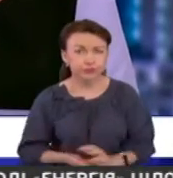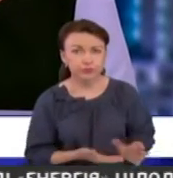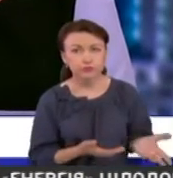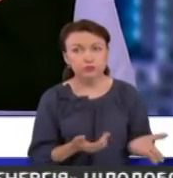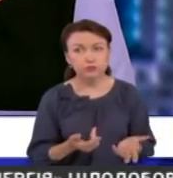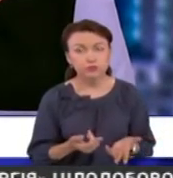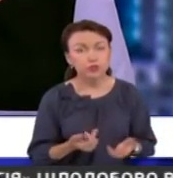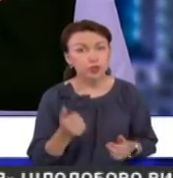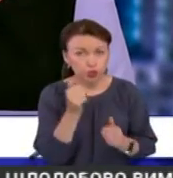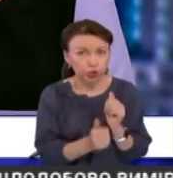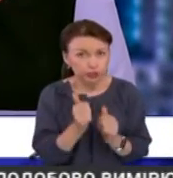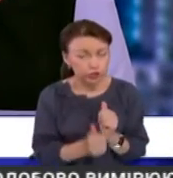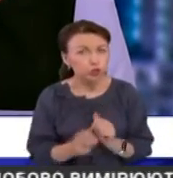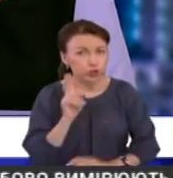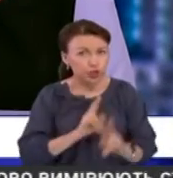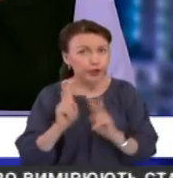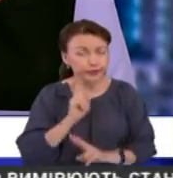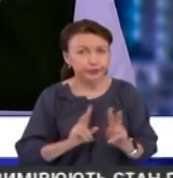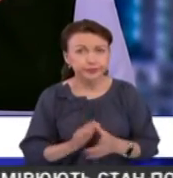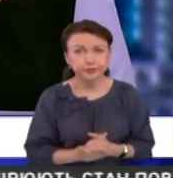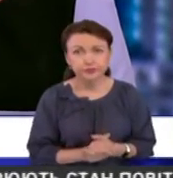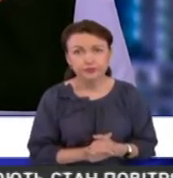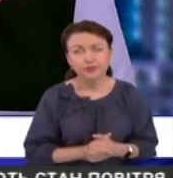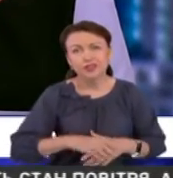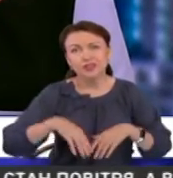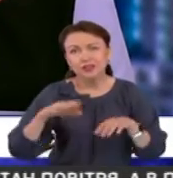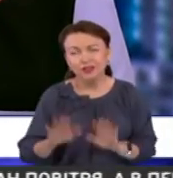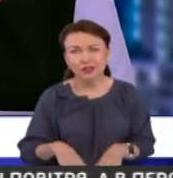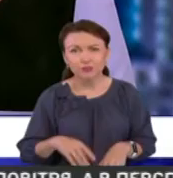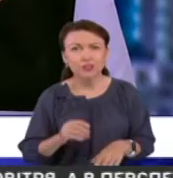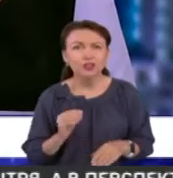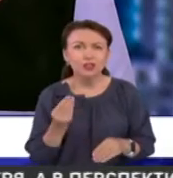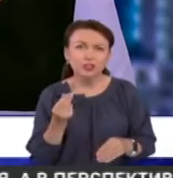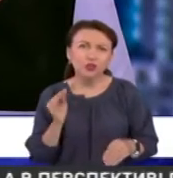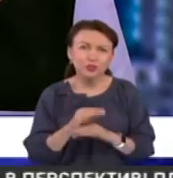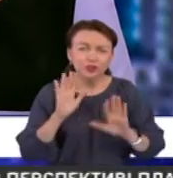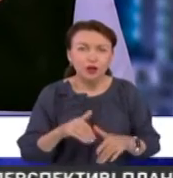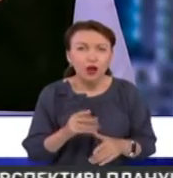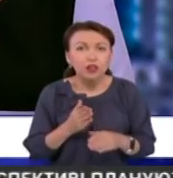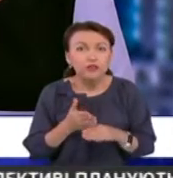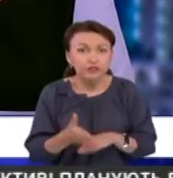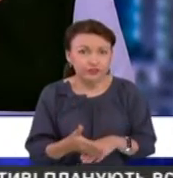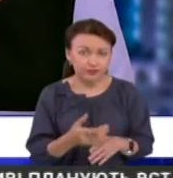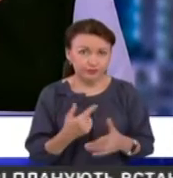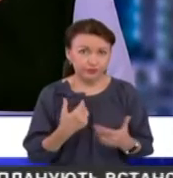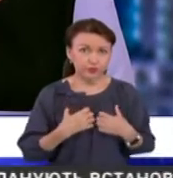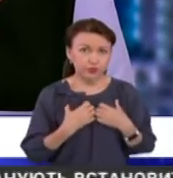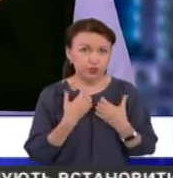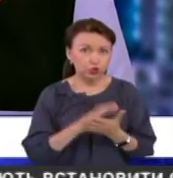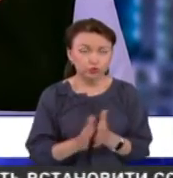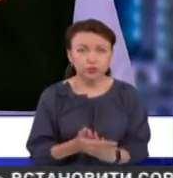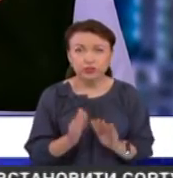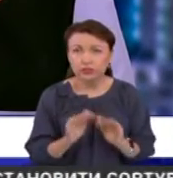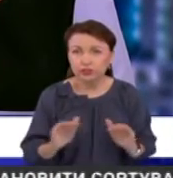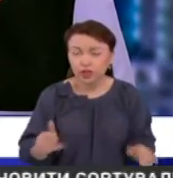чую частіше. Навіть люди говорять, Бог з ним, ми десь доплатимо, але ж туди не можна зайти. Дитячі лікарні в страшному стані.